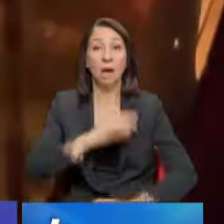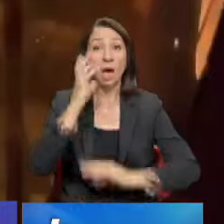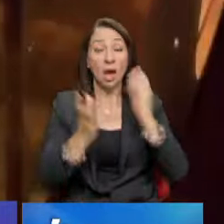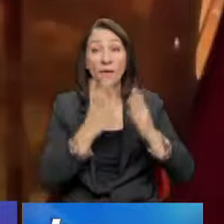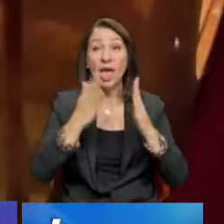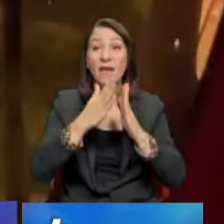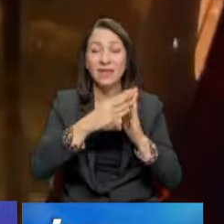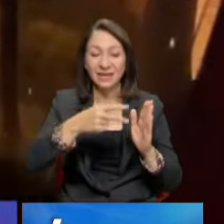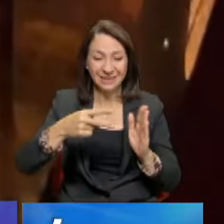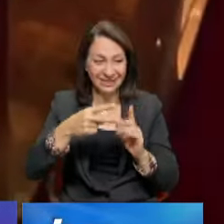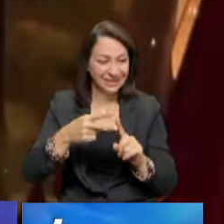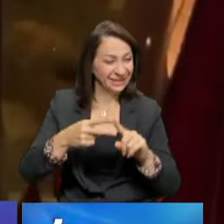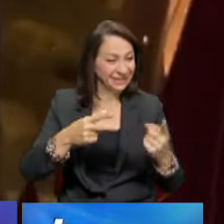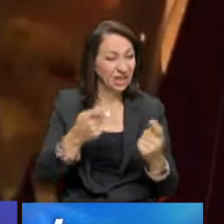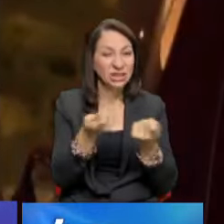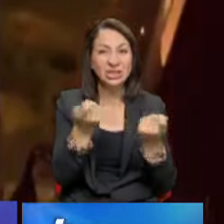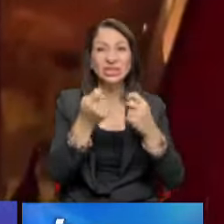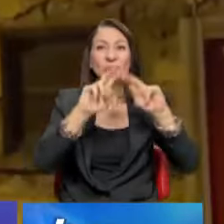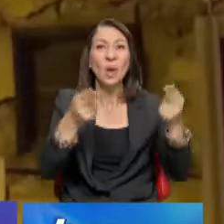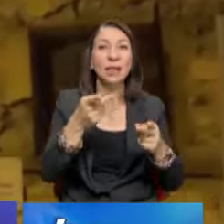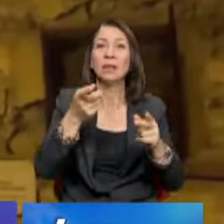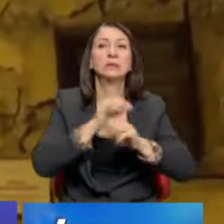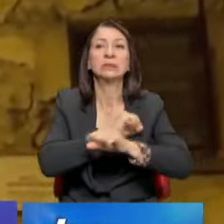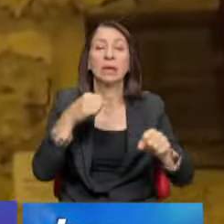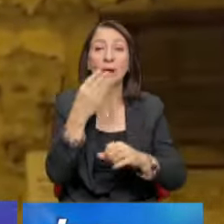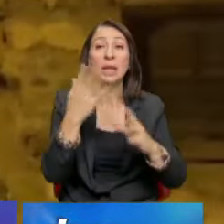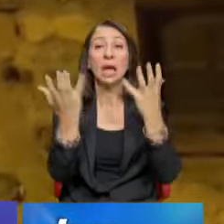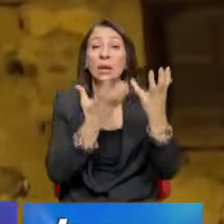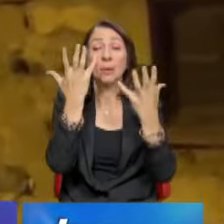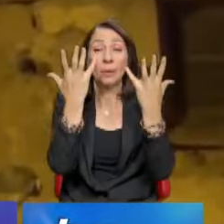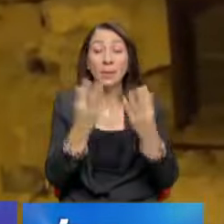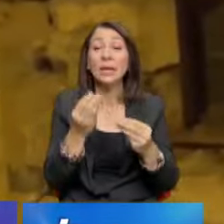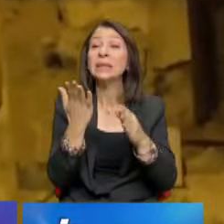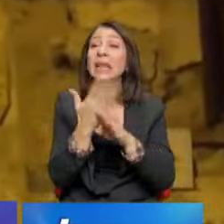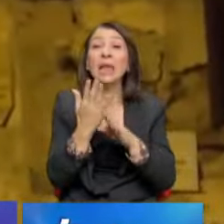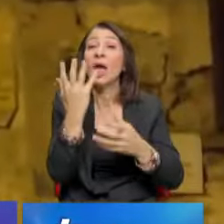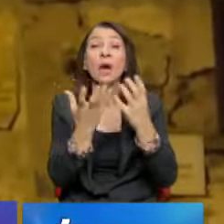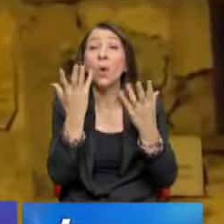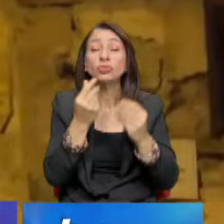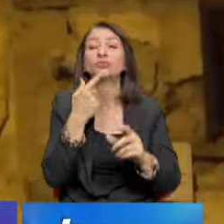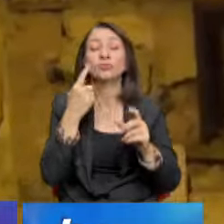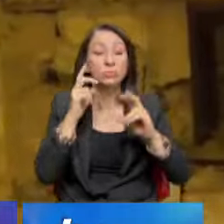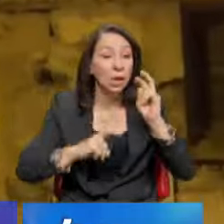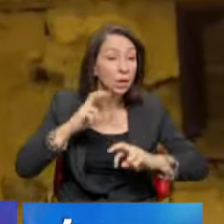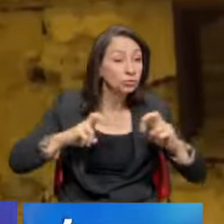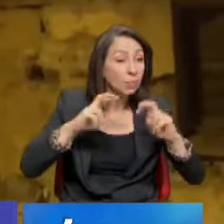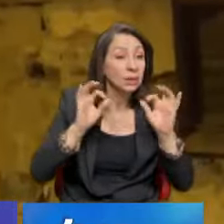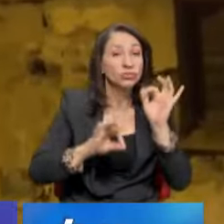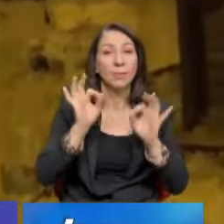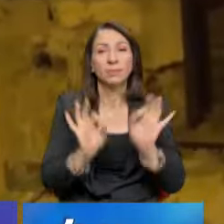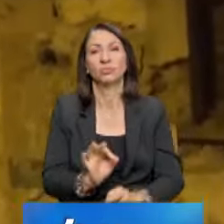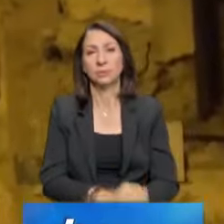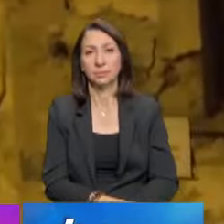Alevler konağın bitişiğindeki iş yerlerine de hasar verdi. Yangının söndürülmesiyle ekipler çıkış sebebini öğrenmek için soruşturma başlattı.